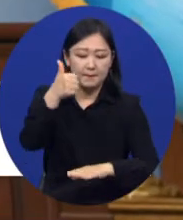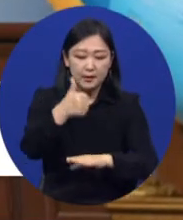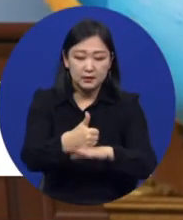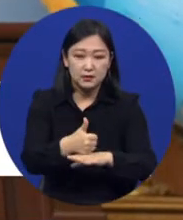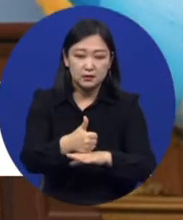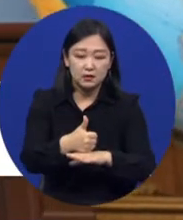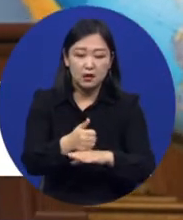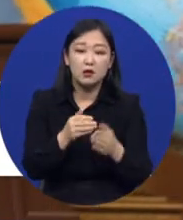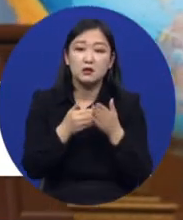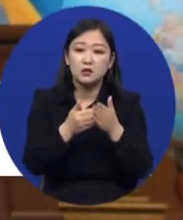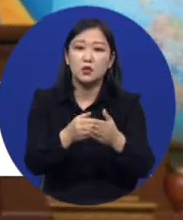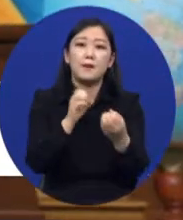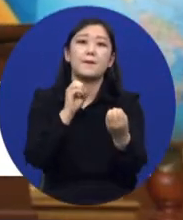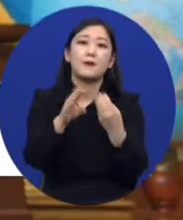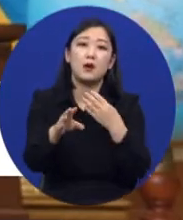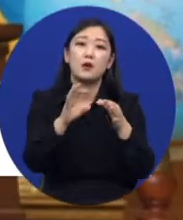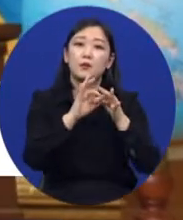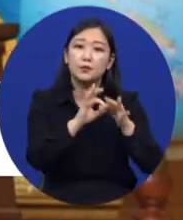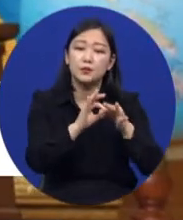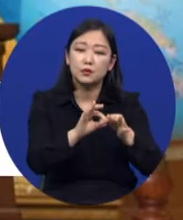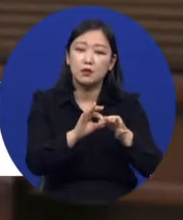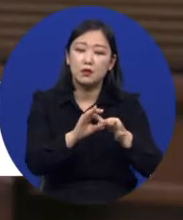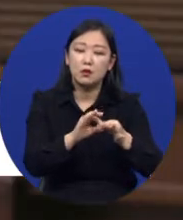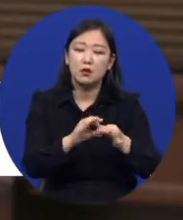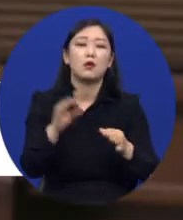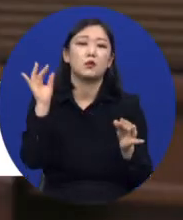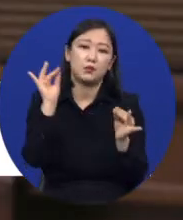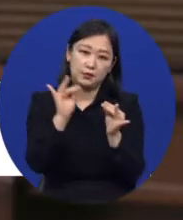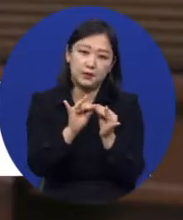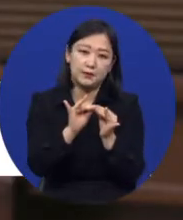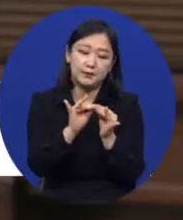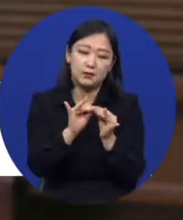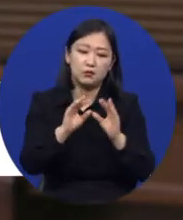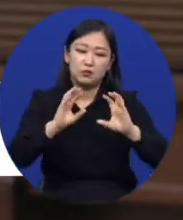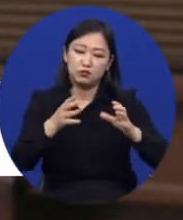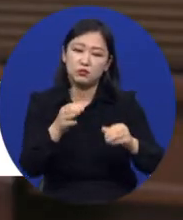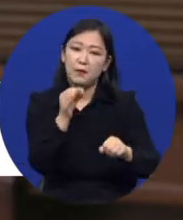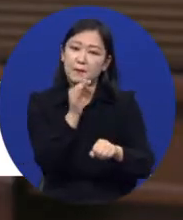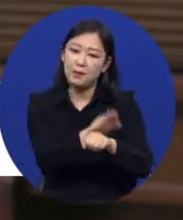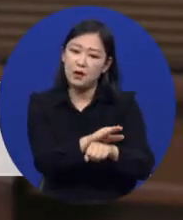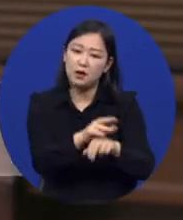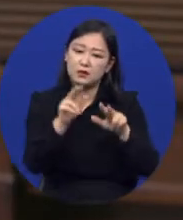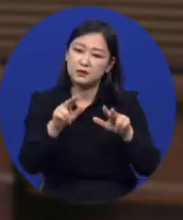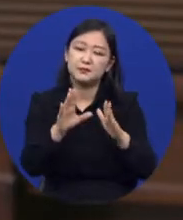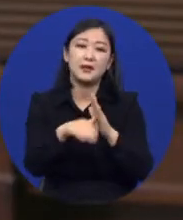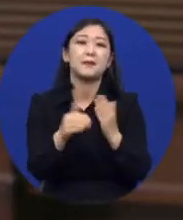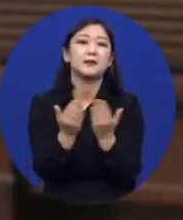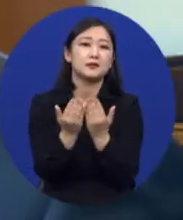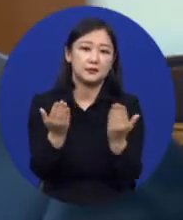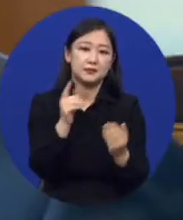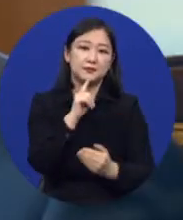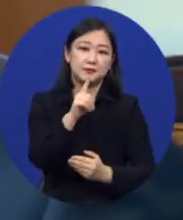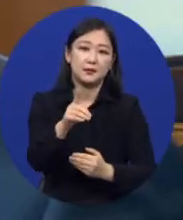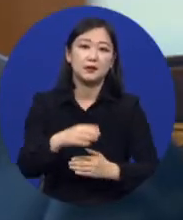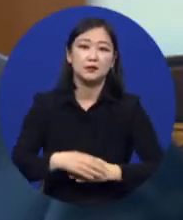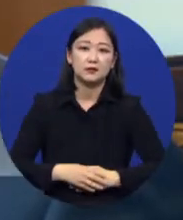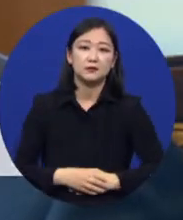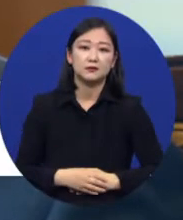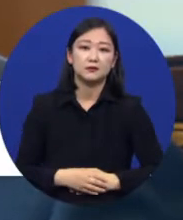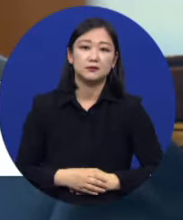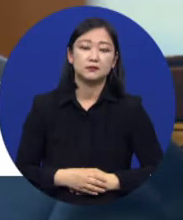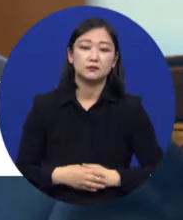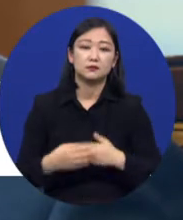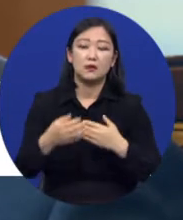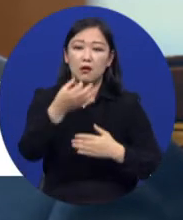청원 답변을 통해 의료 민영화 우리의 공감하지만 국가 매수는 이르다 고 답변했습니다 어려 민영화에